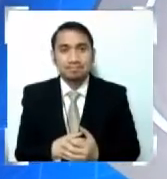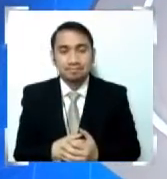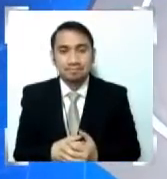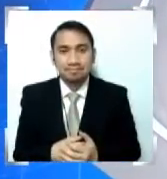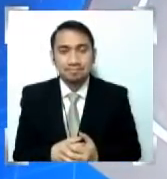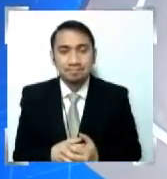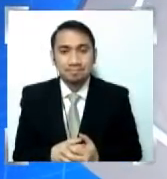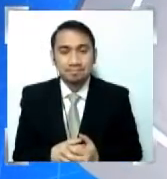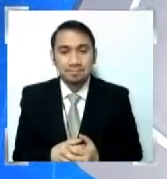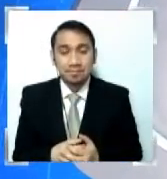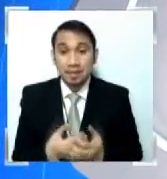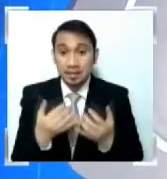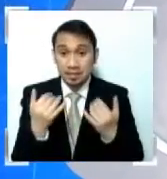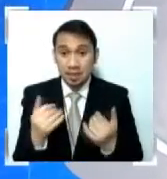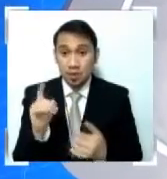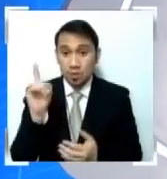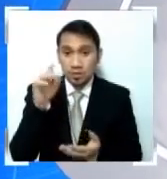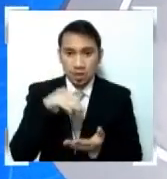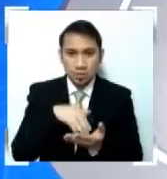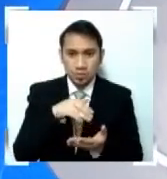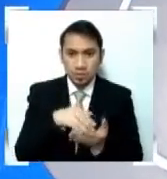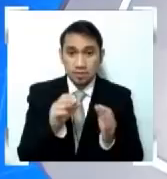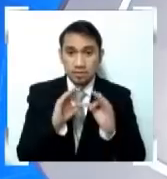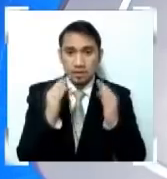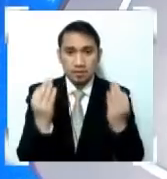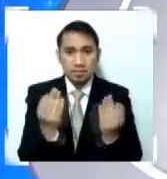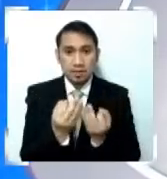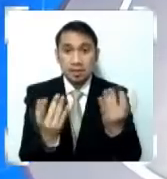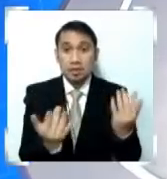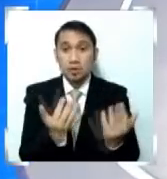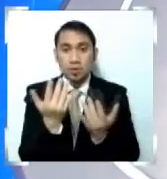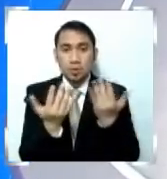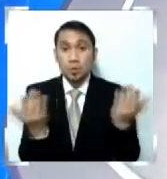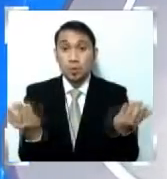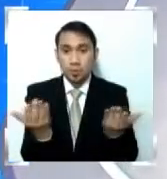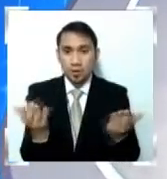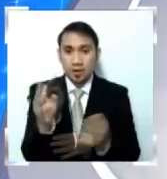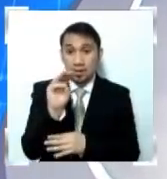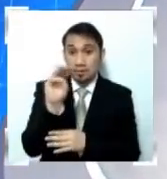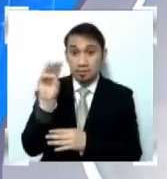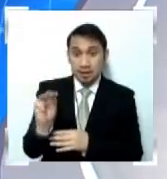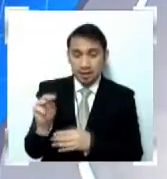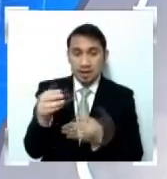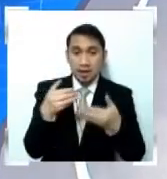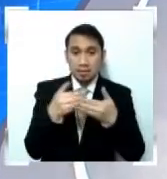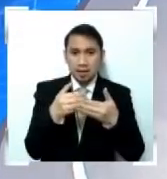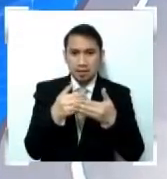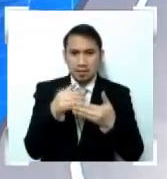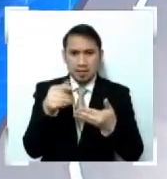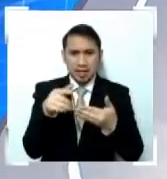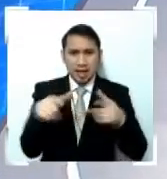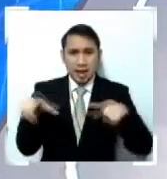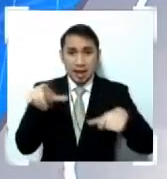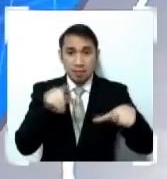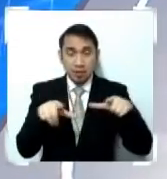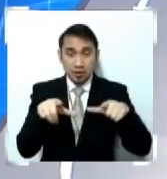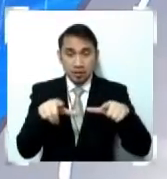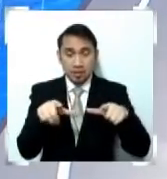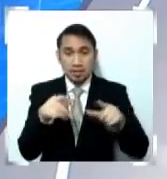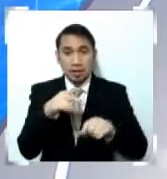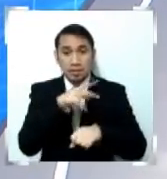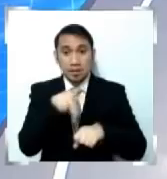Igan 1,000 pamilya ang nasunugan sa port area sa Maynila. Malapit po yan sa molecular laboratory ng Philippine Red Cross kaya posible